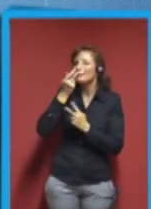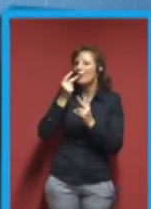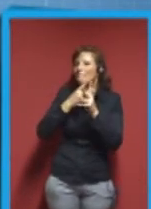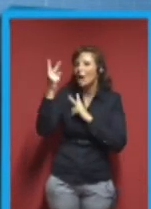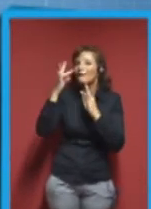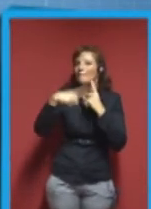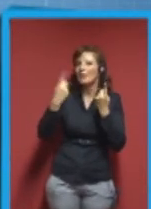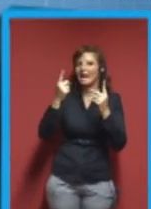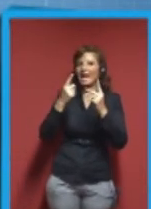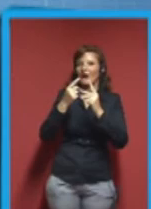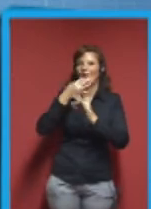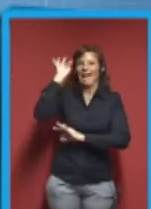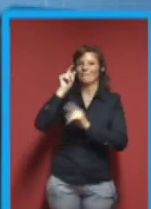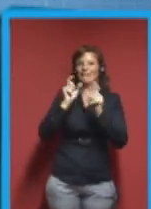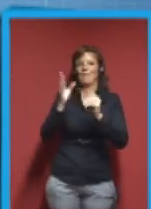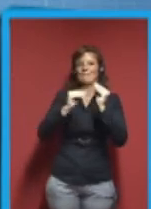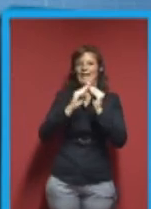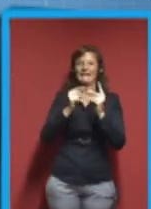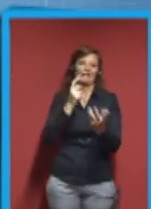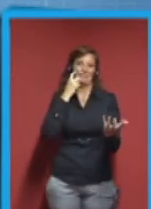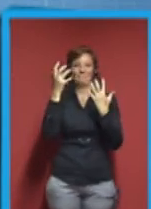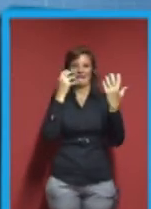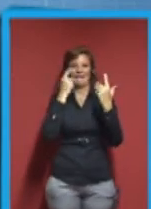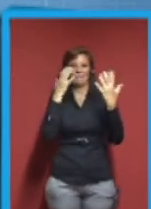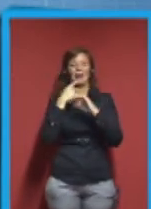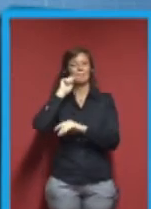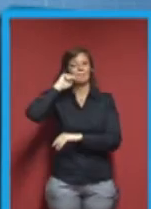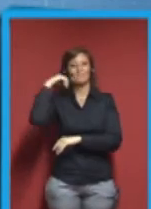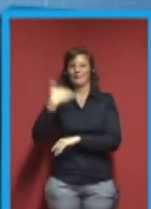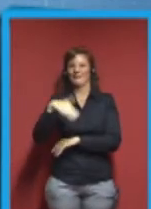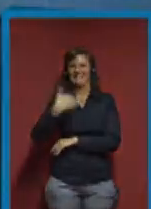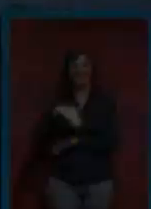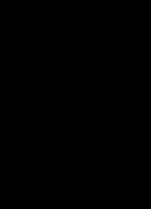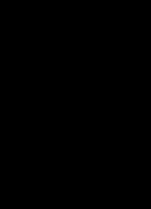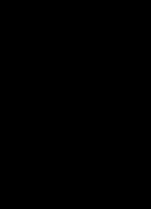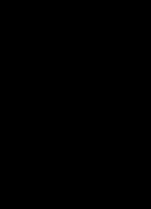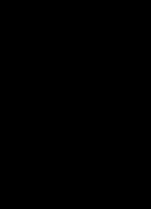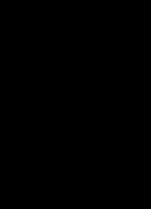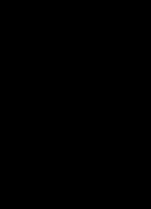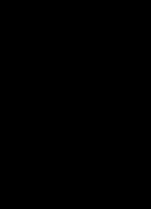espresso di maker? Ah, fantastico, fantastico. Buonissimo, grazie mille.